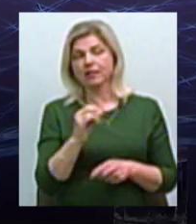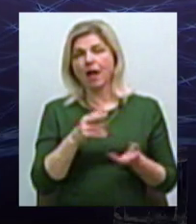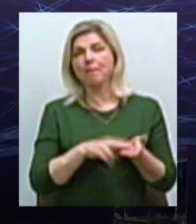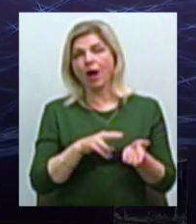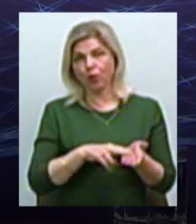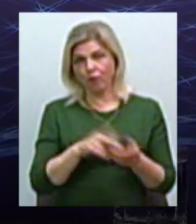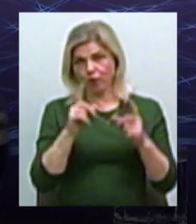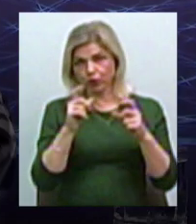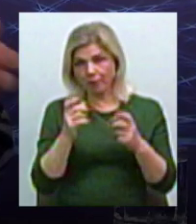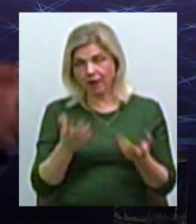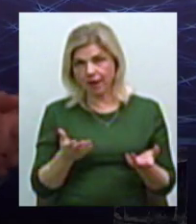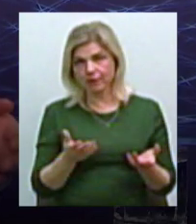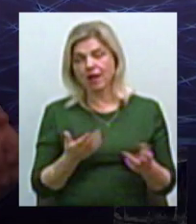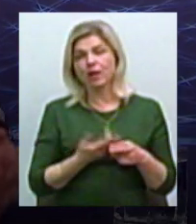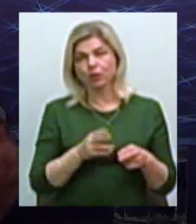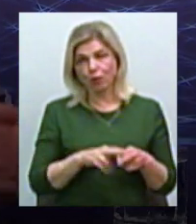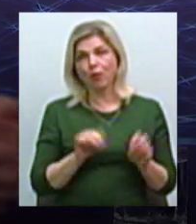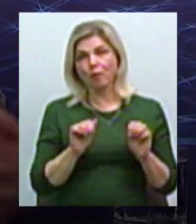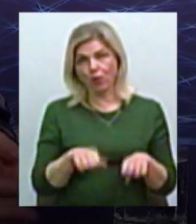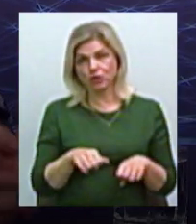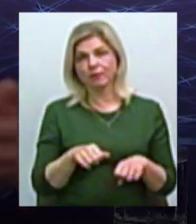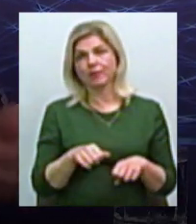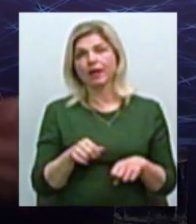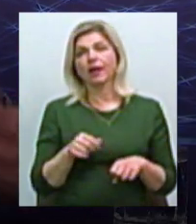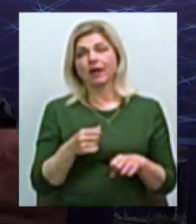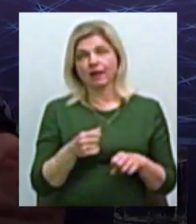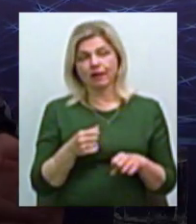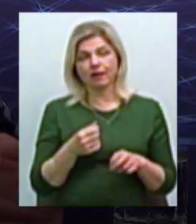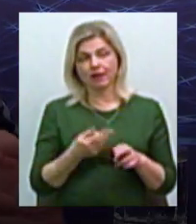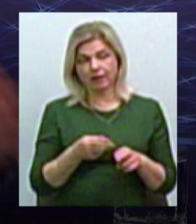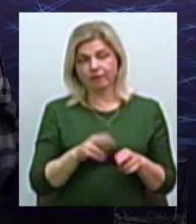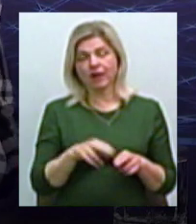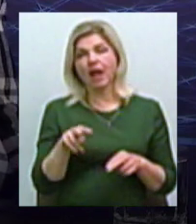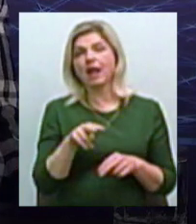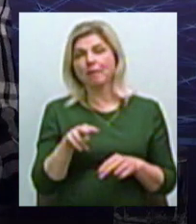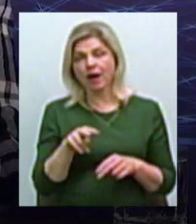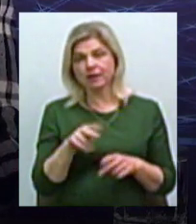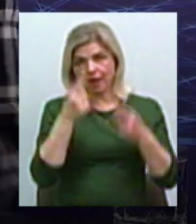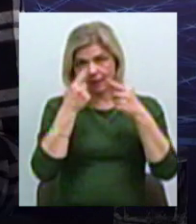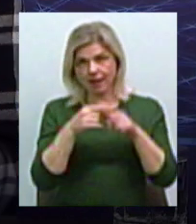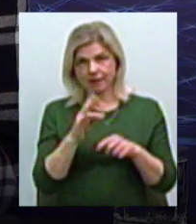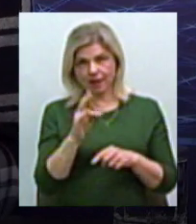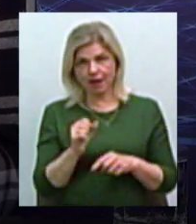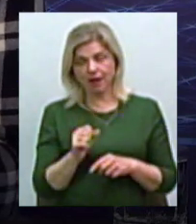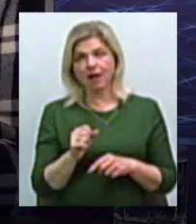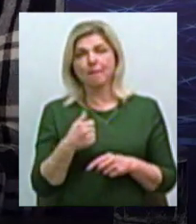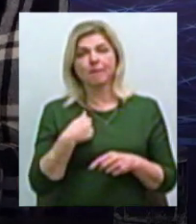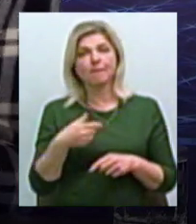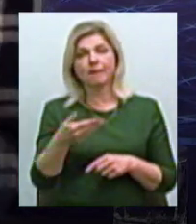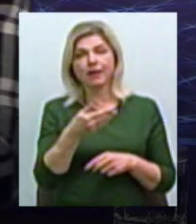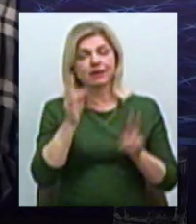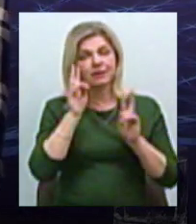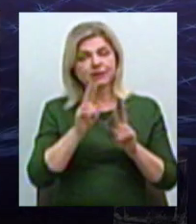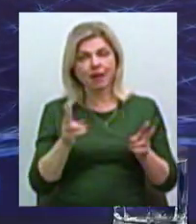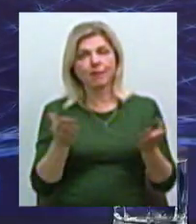фотоапарата, то ми могли б дати, якщо ми ті самі закупимо як в Лиманах, то хай лиманівським технікою. Тут, звичайно, ми не знаємо,